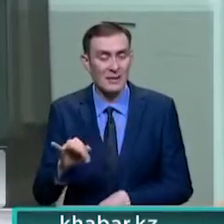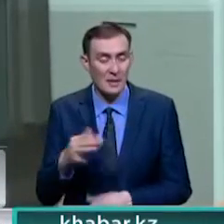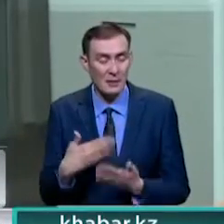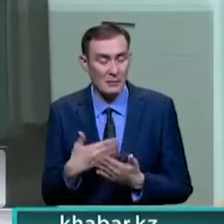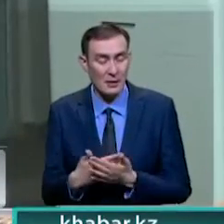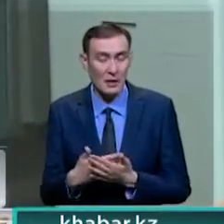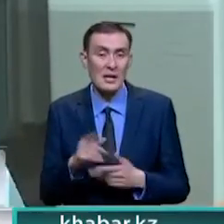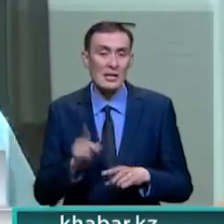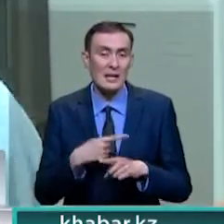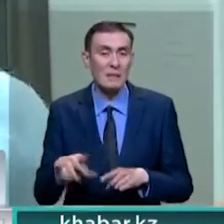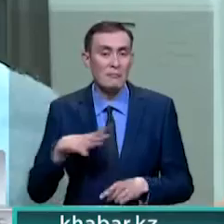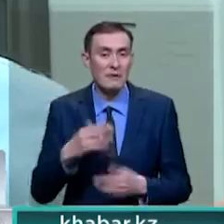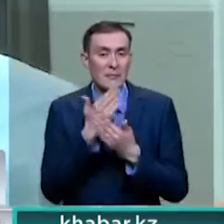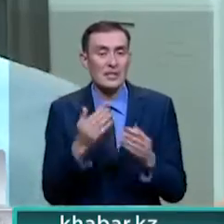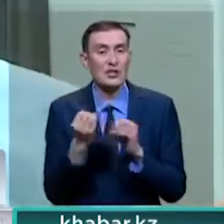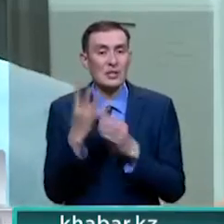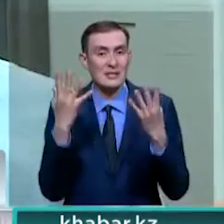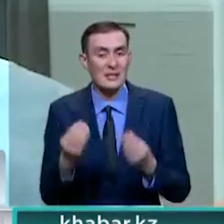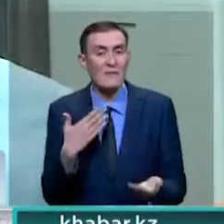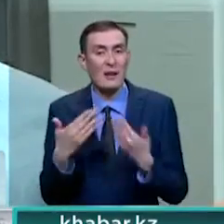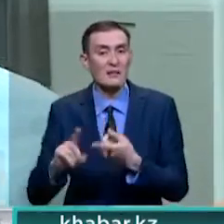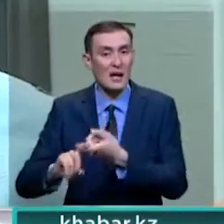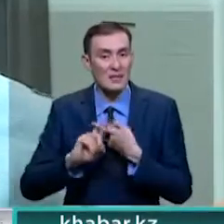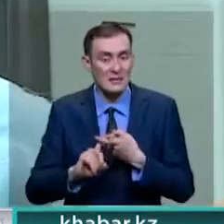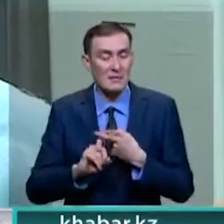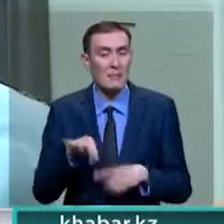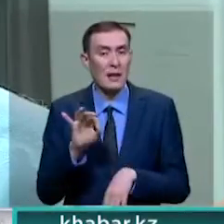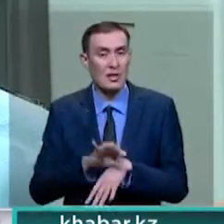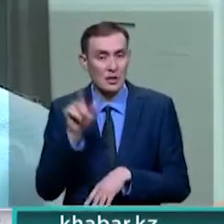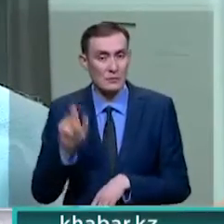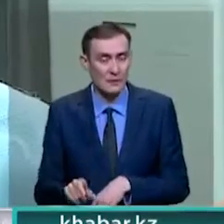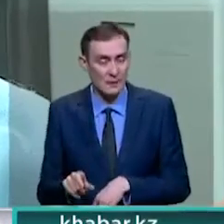коронавирусом или же было в последние 14 дней в контакте с ПЦР-положительным пациентом.